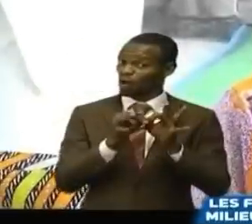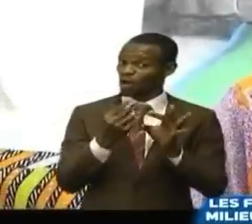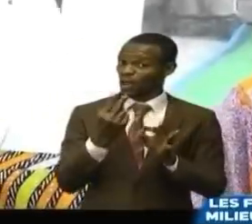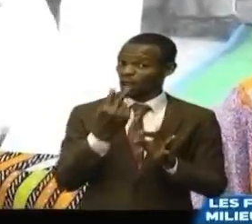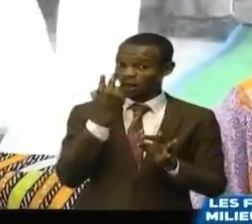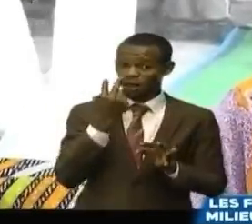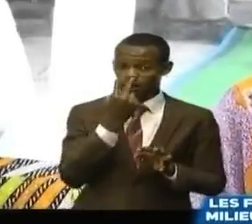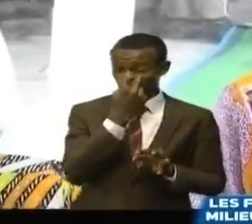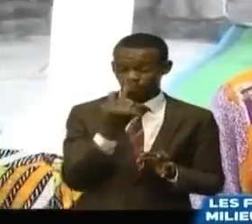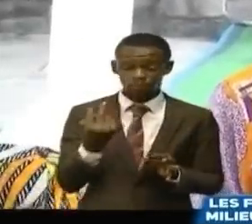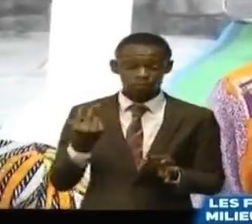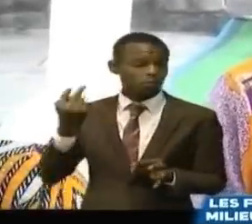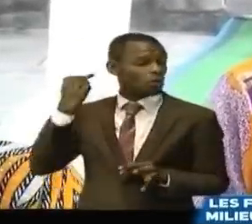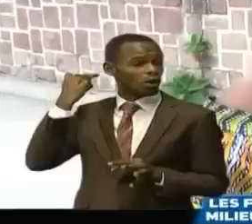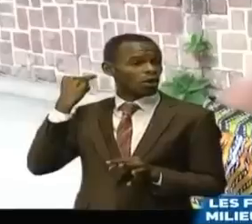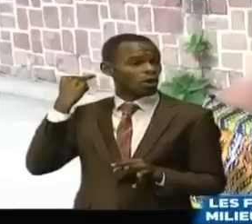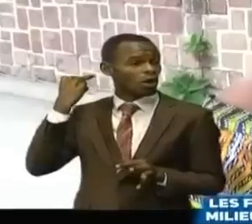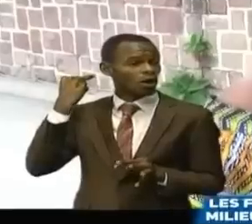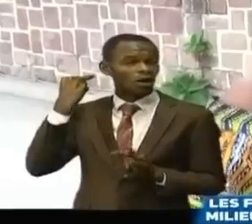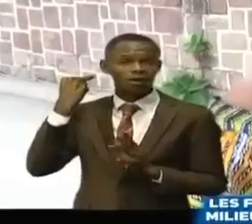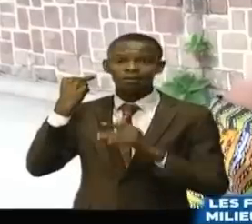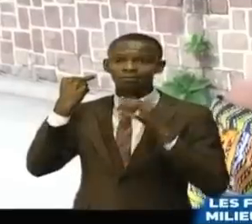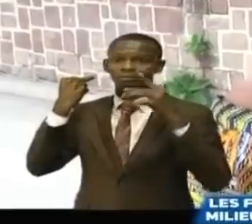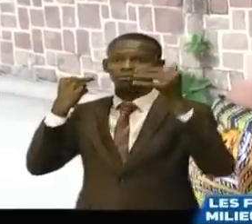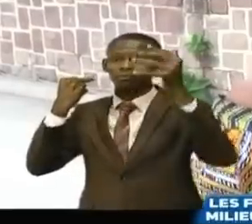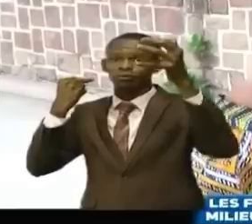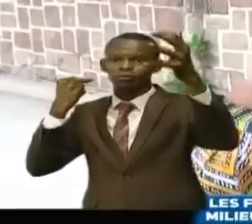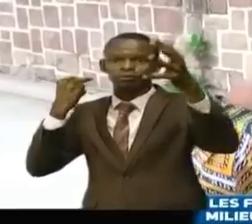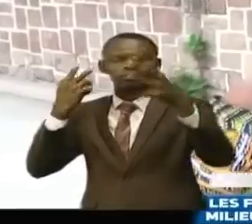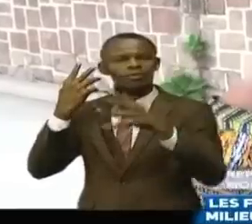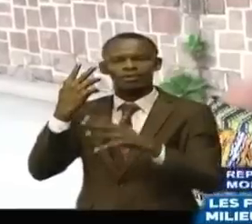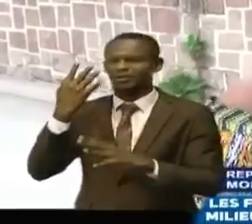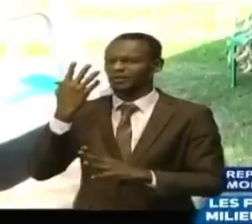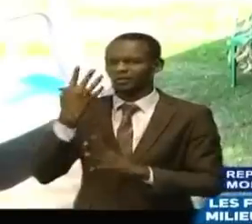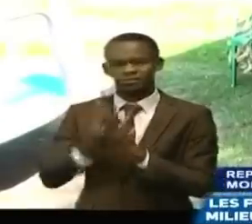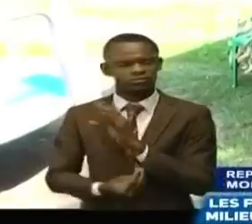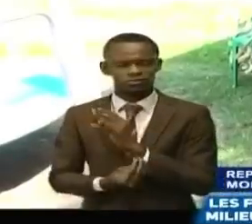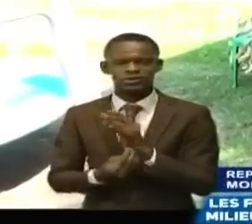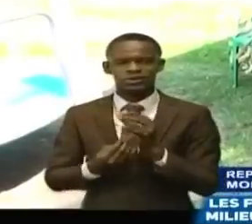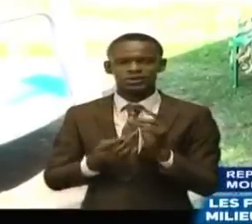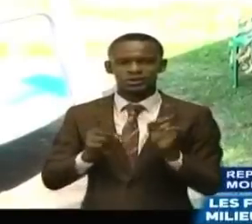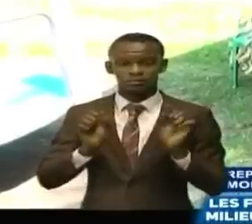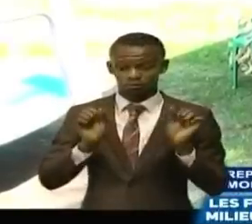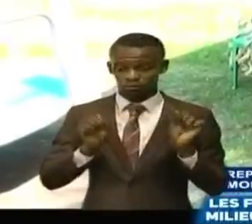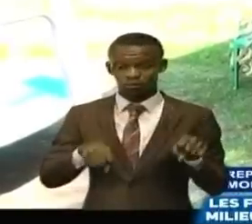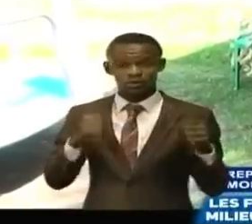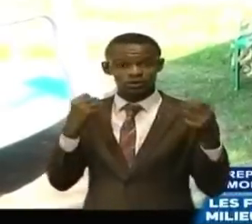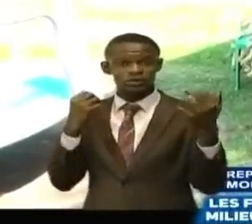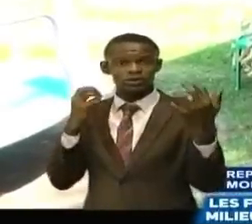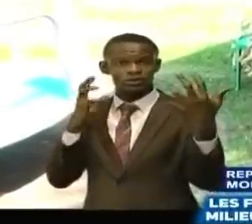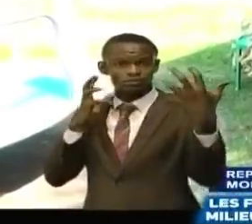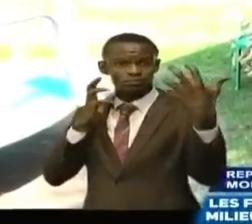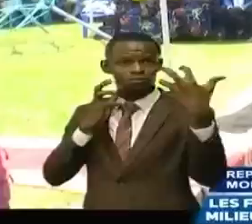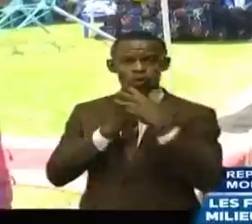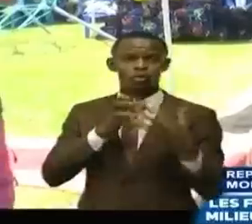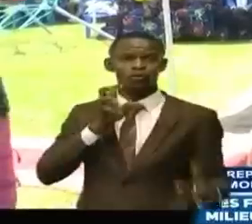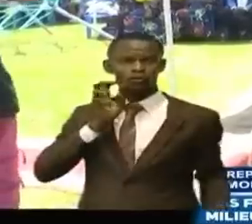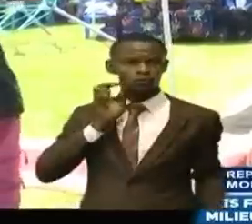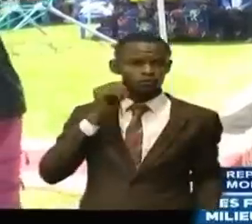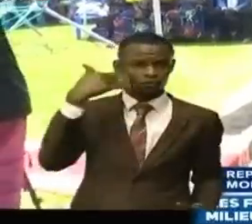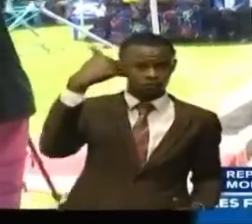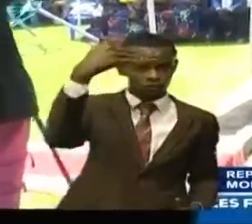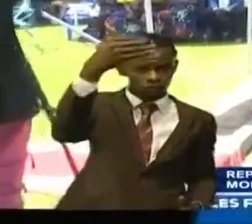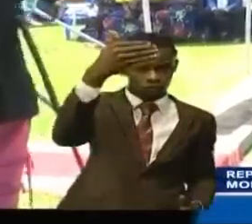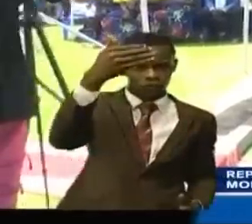présent, c'est sûr que vous allez rater l'avenir. Voilà ce que nous sommes en train de donner comme message aujourd'hui. Ce qui l'a poussé à encourager et réveiller les